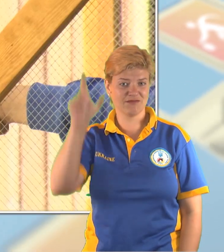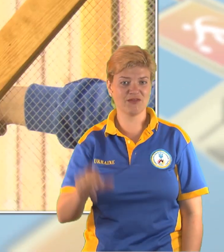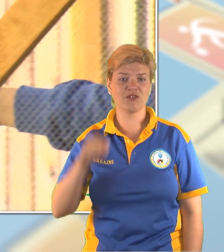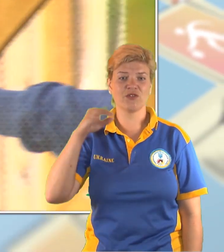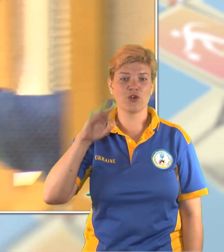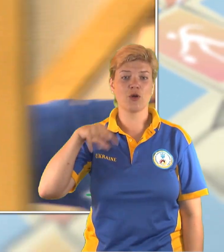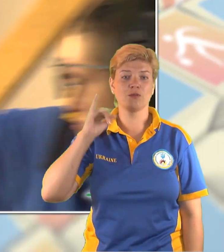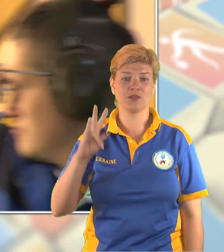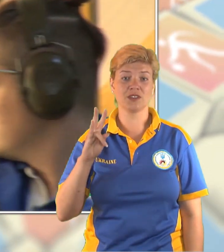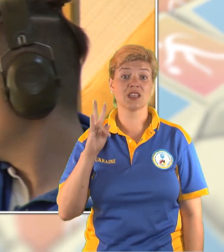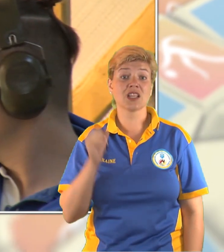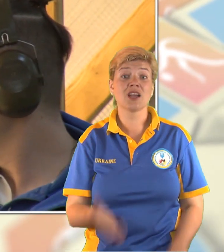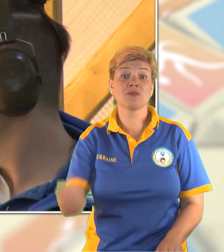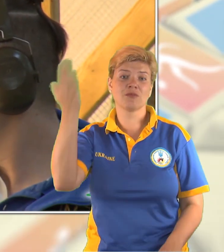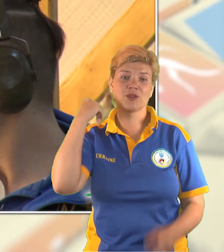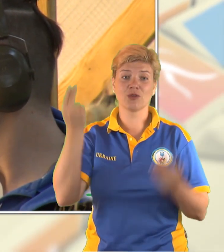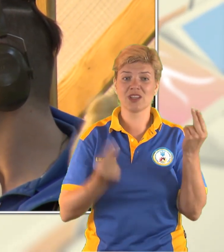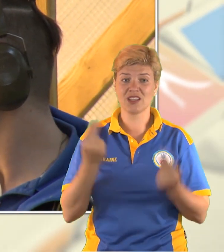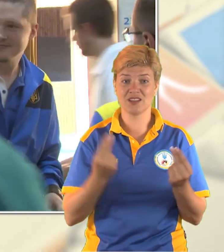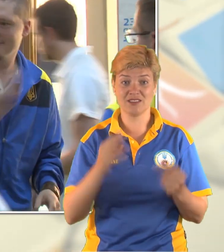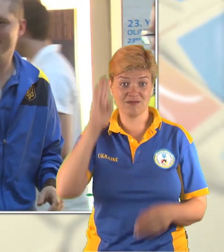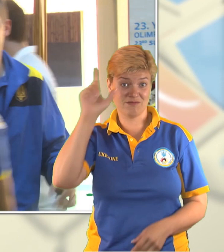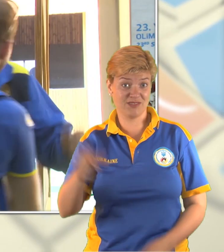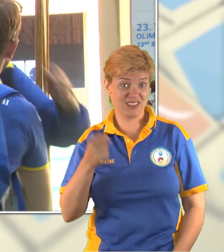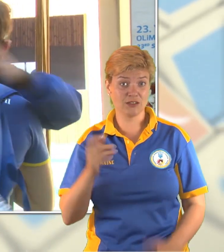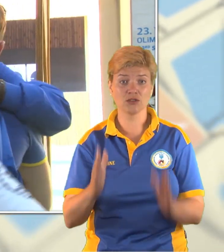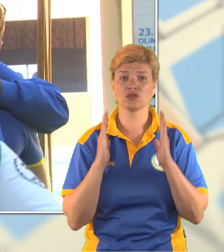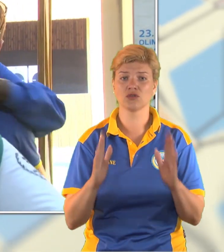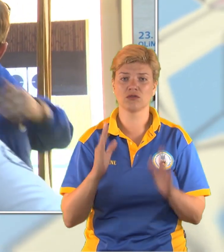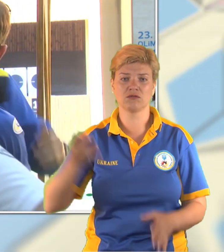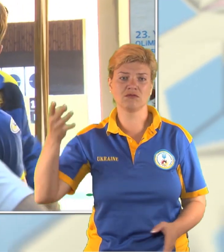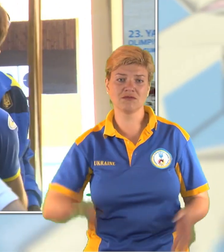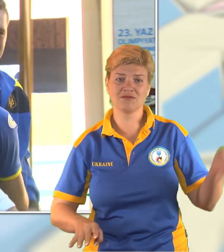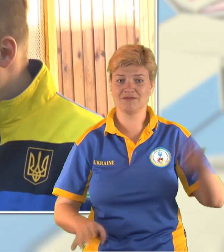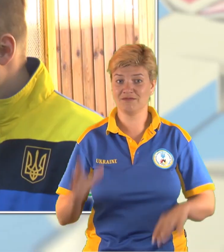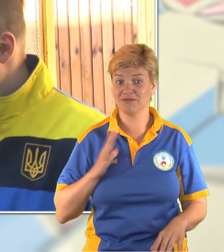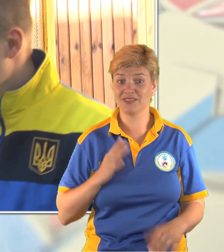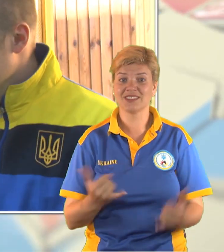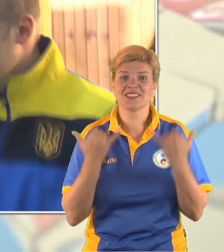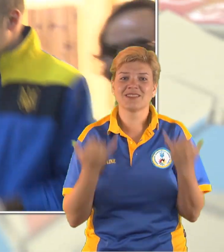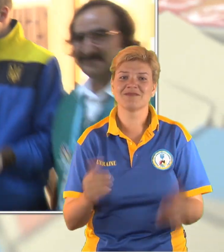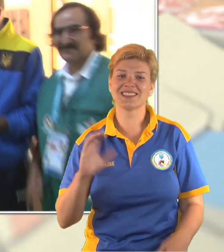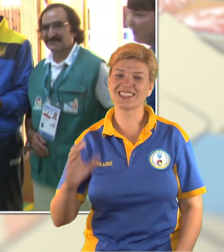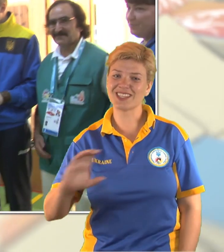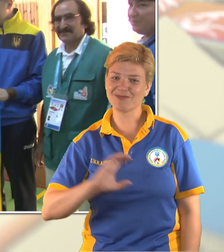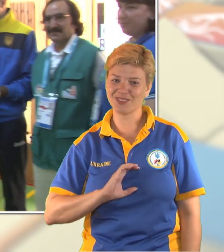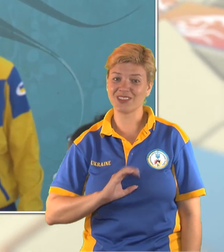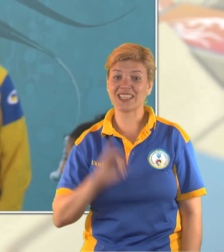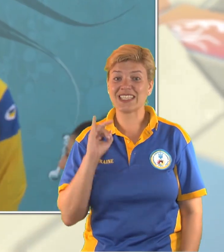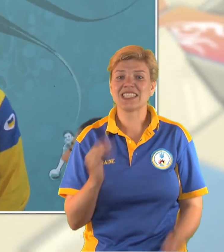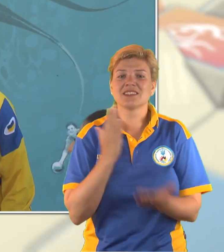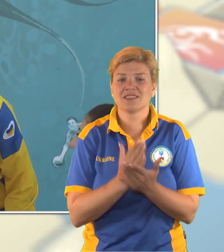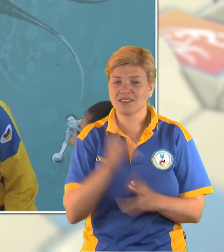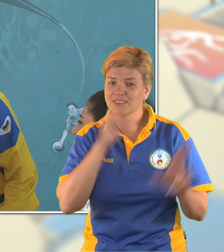пістолета завоював Сергій Фомін. До слова, на минулих іграх він двічі був четвертим. Тепер срібло і